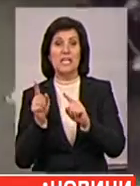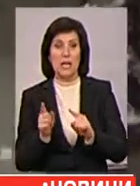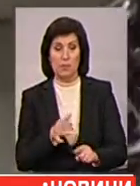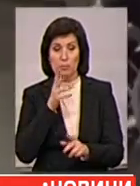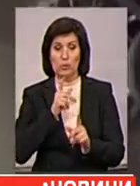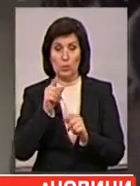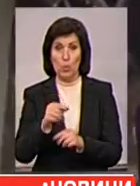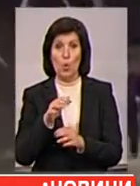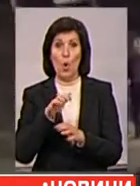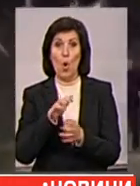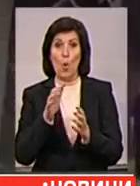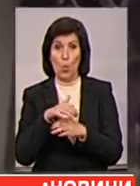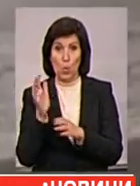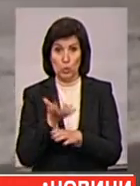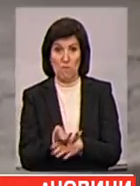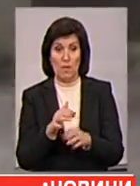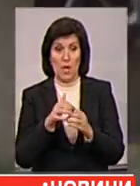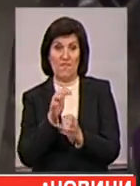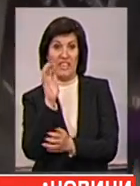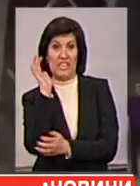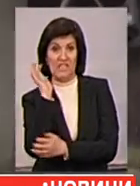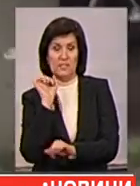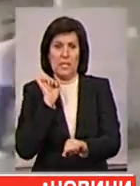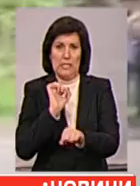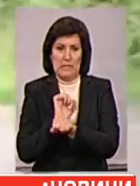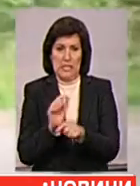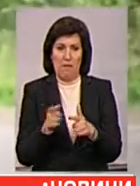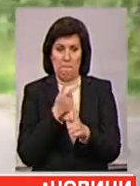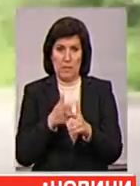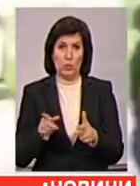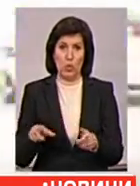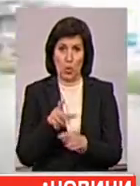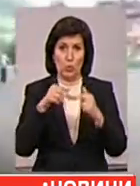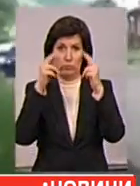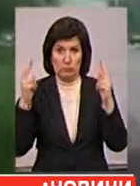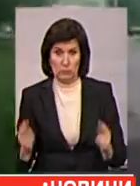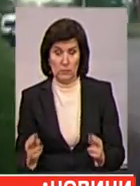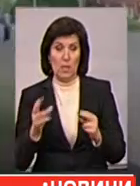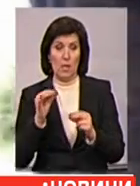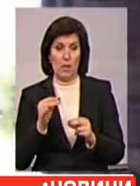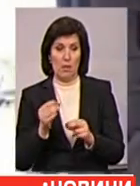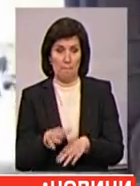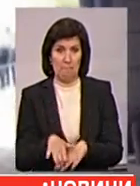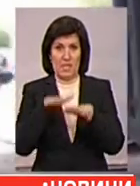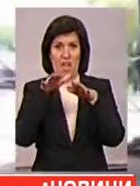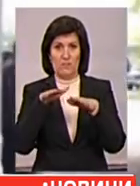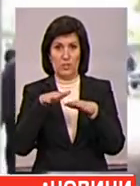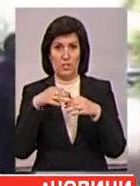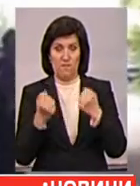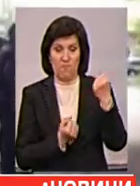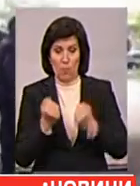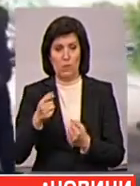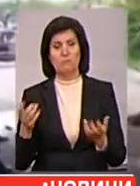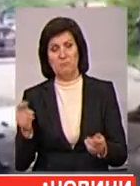час руху кузов машини раптово відкрився і застряг між дорогою та шляхопроводом, піднявши саму фуру. На місце